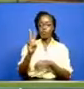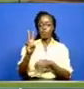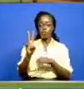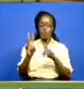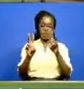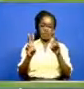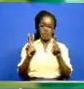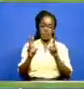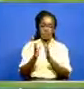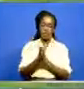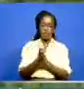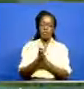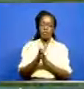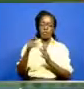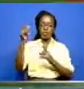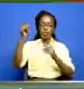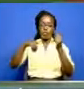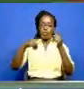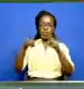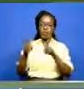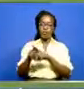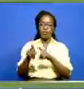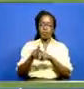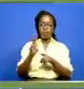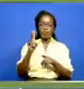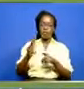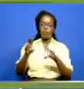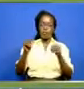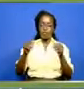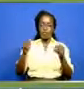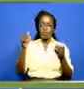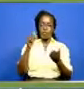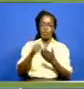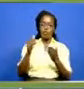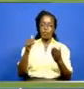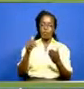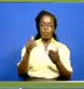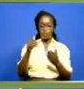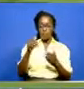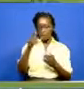Harambee Stars will also play two qualifiers this month against Egypt and Togo.